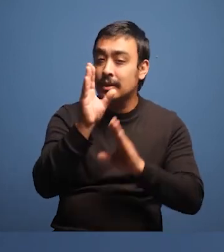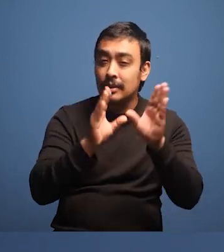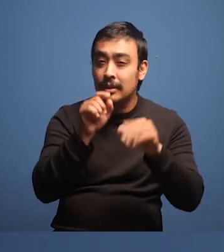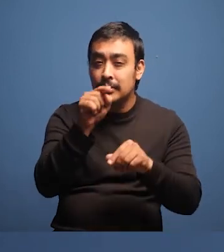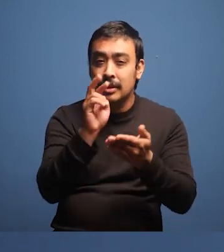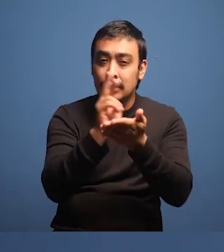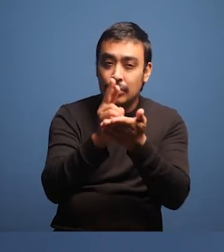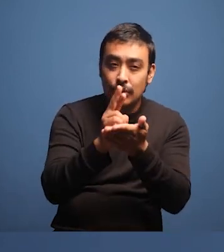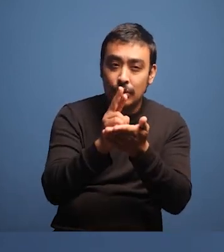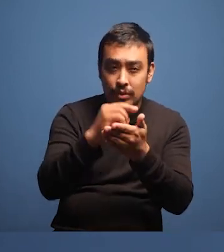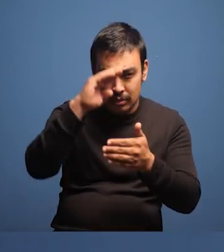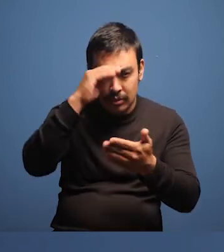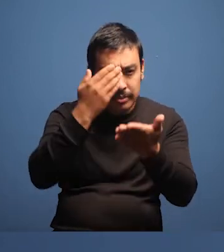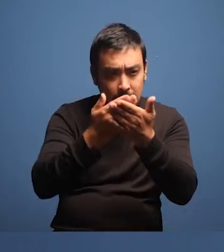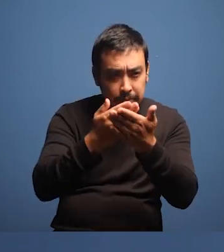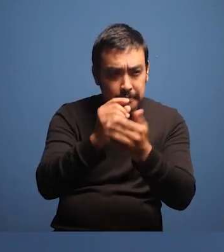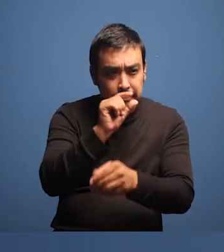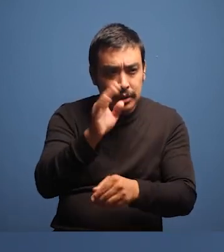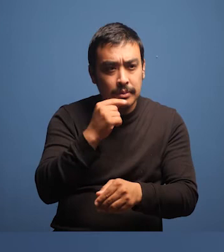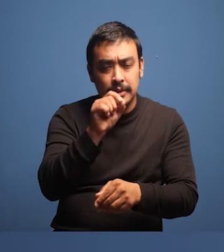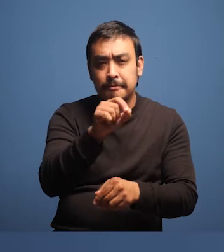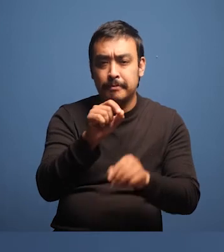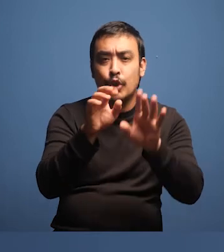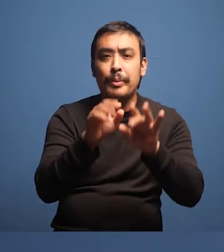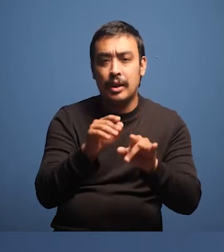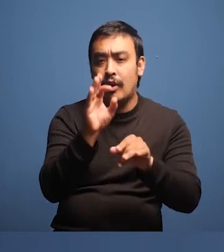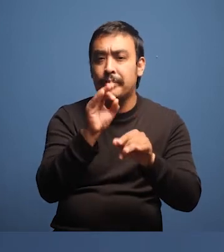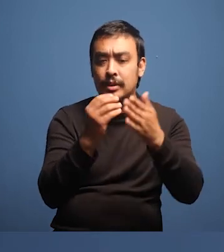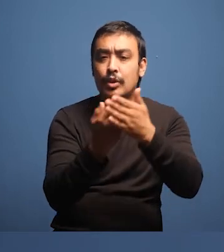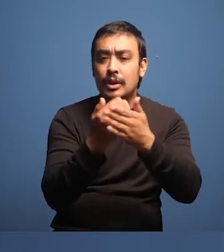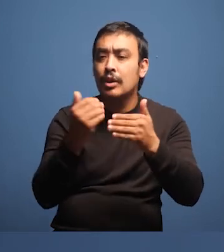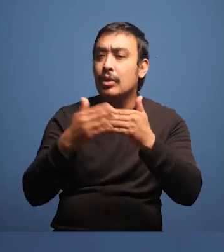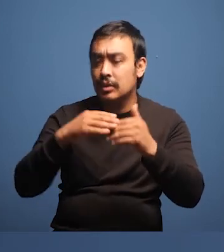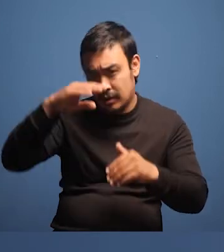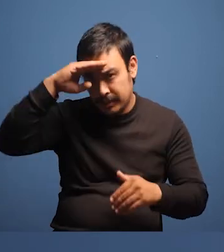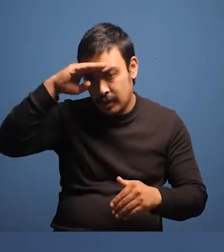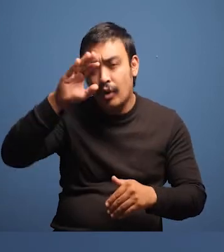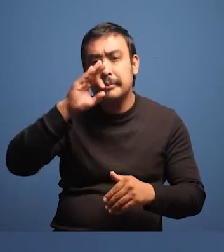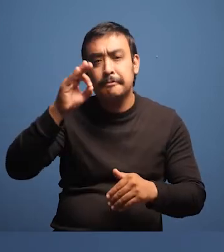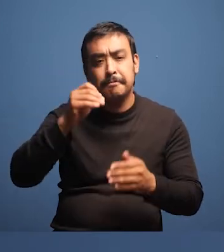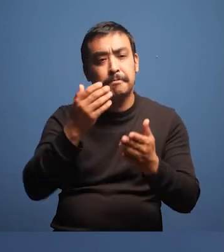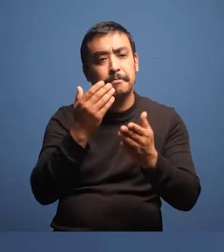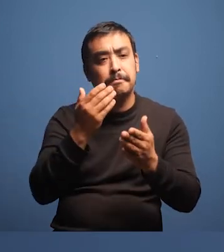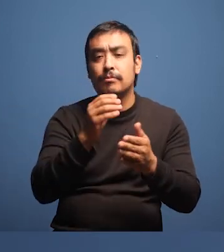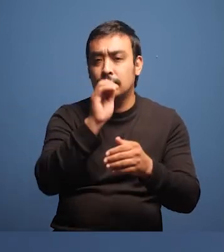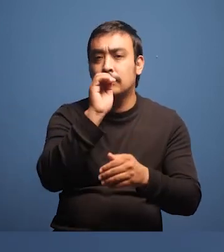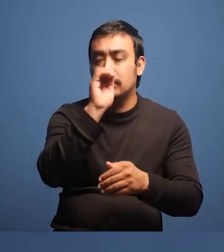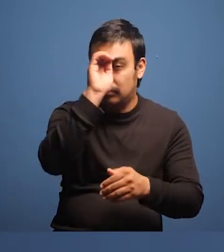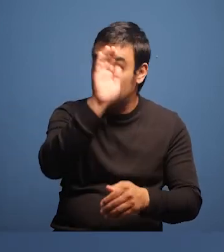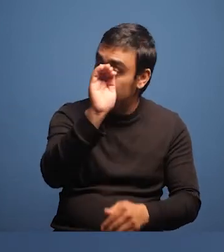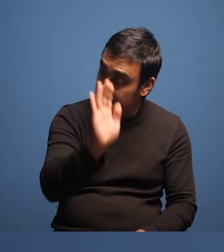रिपोर्ट गर्नुपर्ने त्यस्तो केही केसेसहरू छ भने चाहिँ तपाईँले साइबर ब्युरो या फिर नजिकैको प्रहरी प्रशासनलाई पनि खबर गर्न सक्नुहुन्छ र